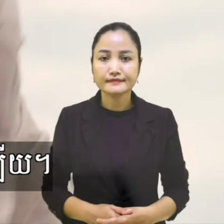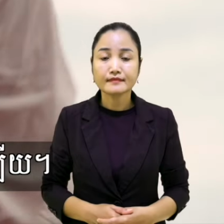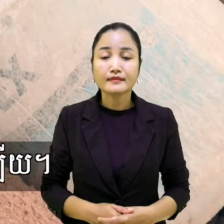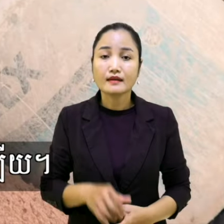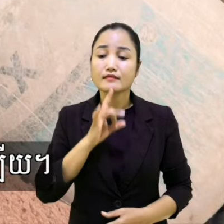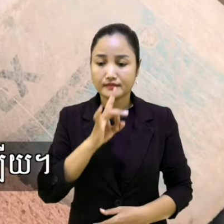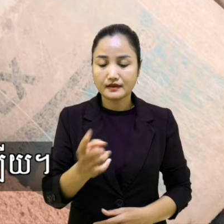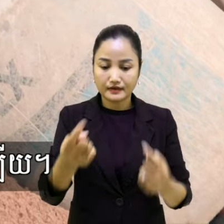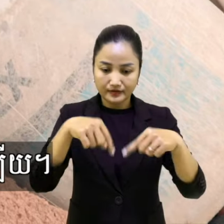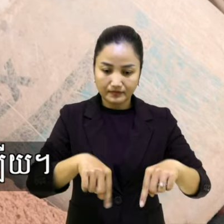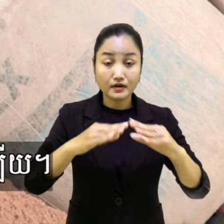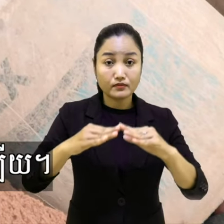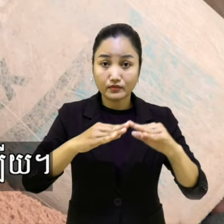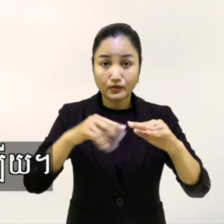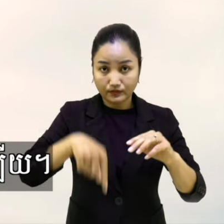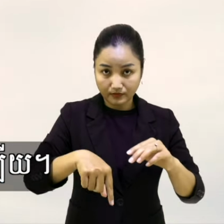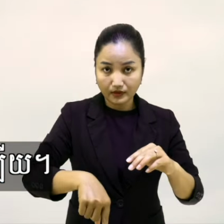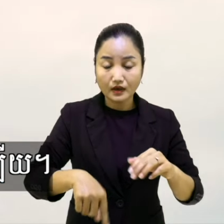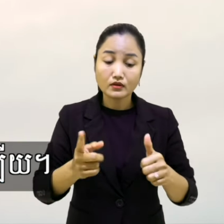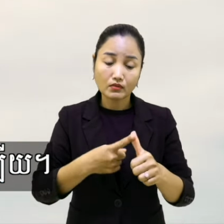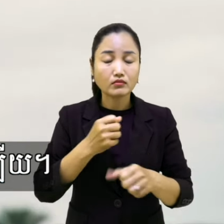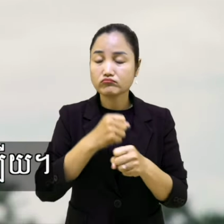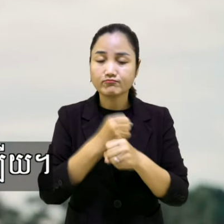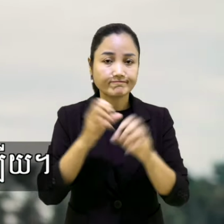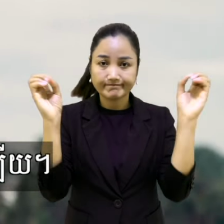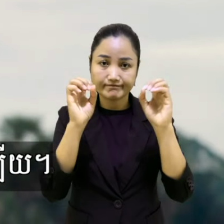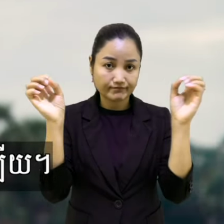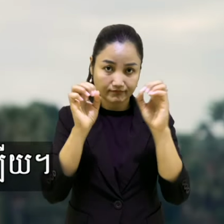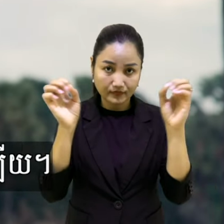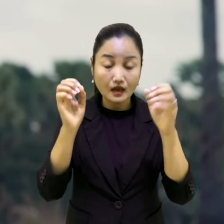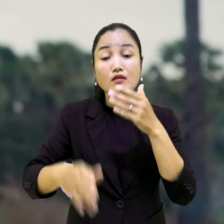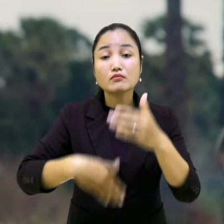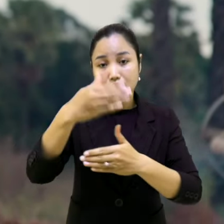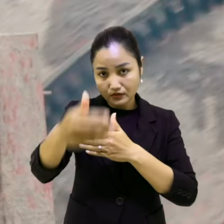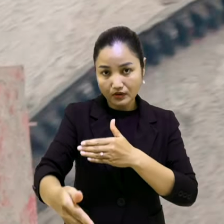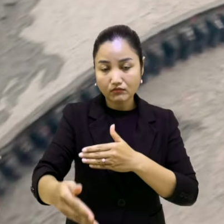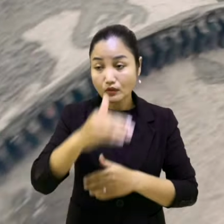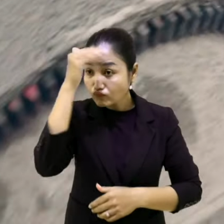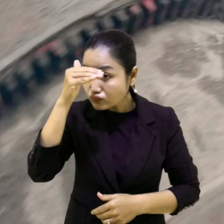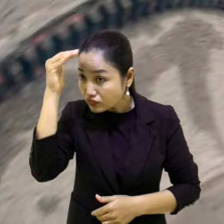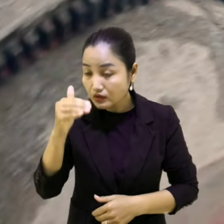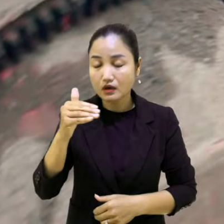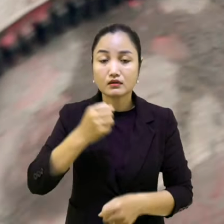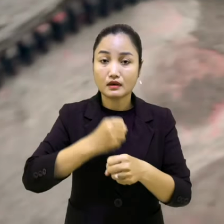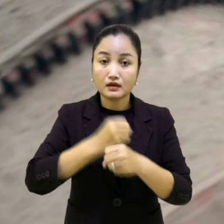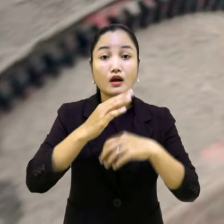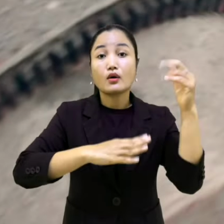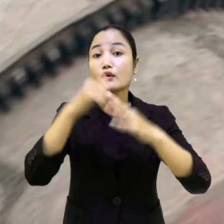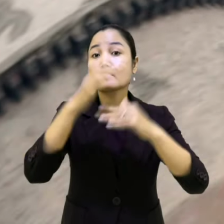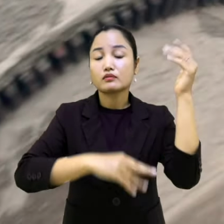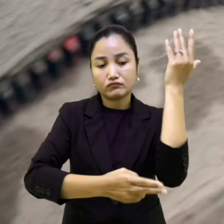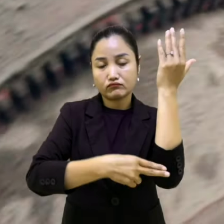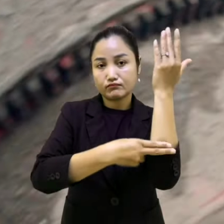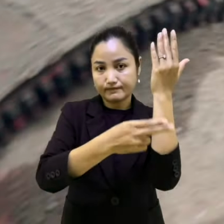bị buồn lục hơi nhóm một hôm nên nhóm tên bên càng nghe thôi để bị từ buồn nè rồi mỗi bên nhóm tiệt tàu nó càng nghe thì càng sầm